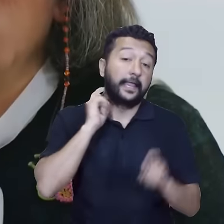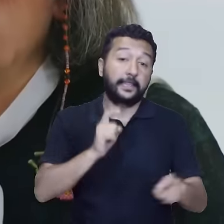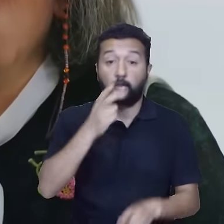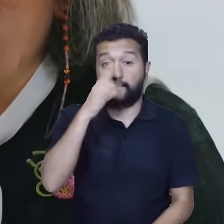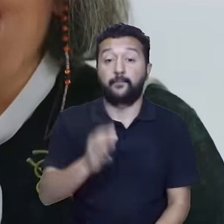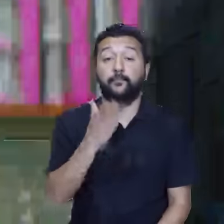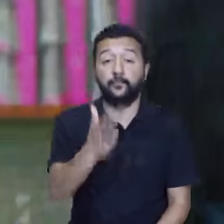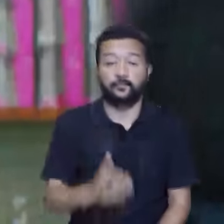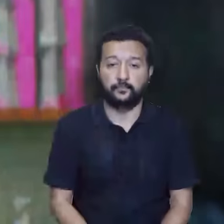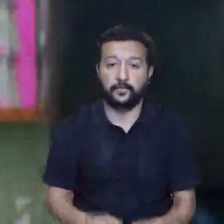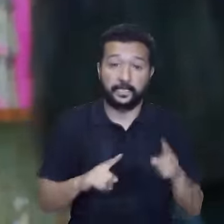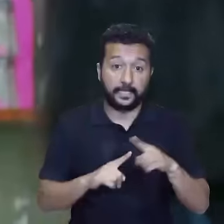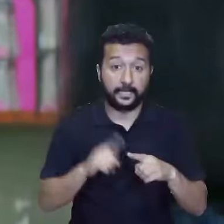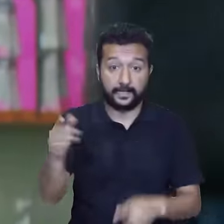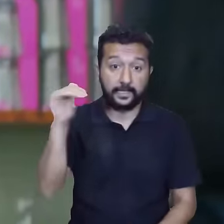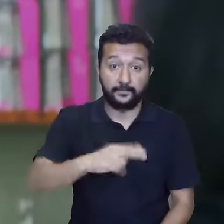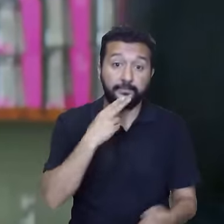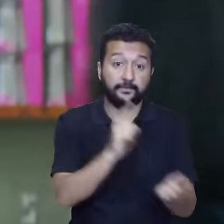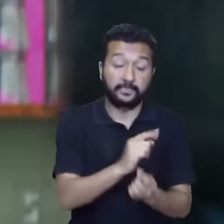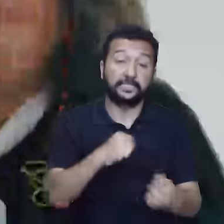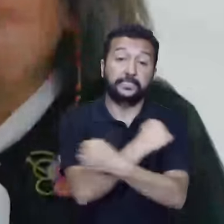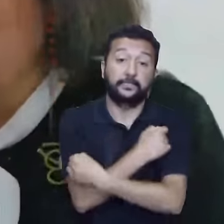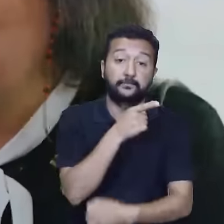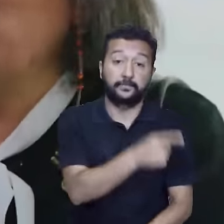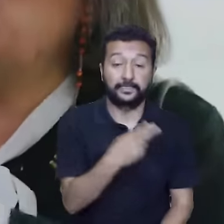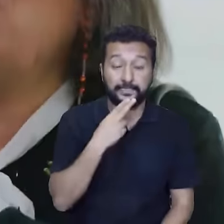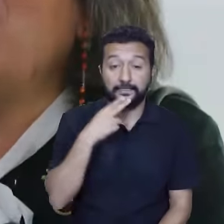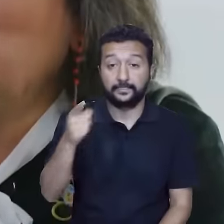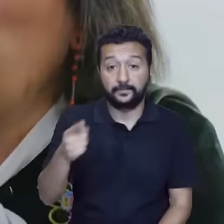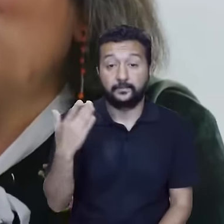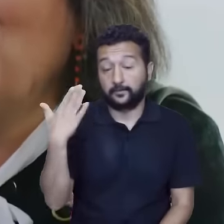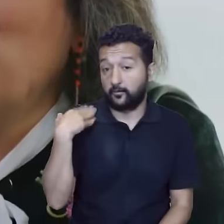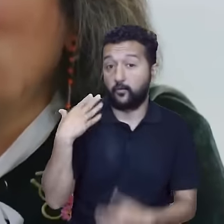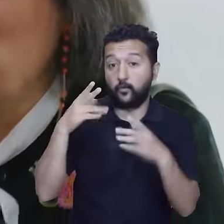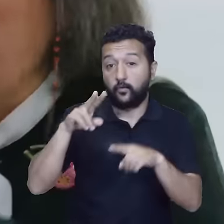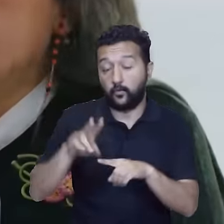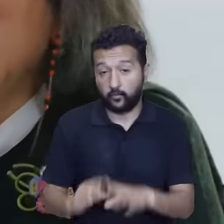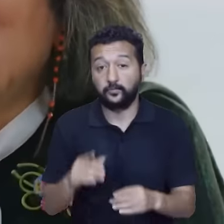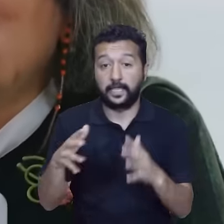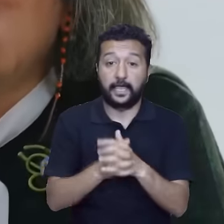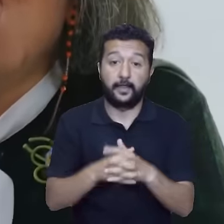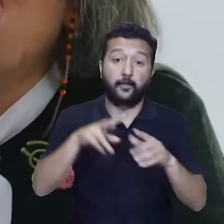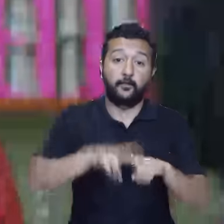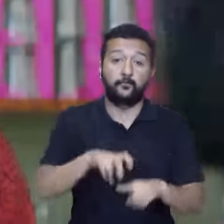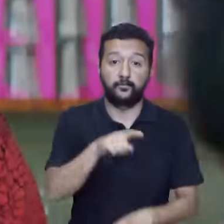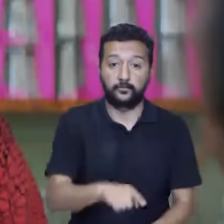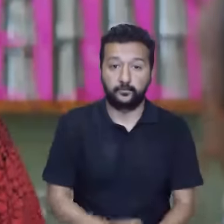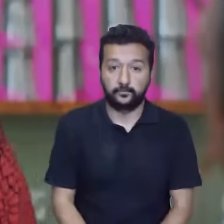dedikodu beğenmiyorsun yani. Tarık gelmiş kıza böyle sarılmış. Kız da başını Tarık'ın omzuna koymuş, el ele